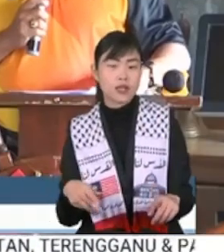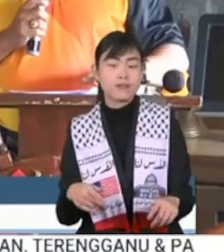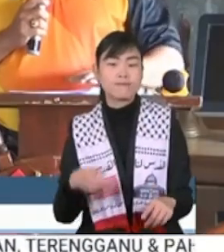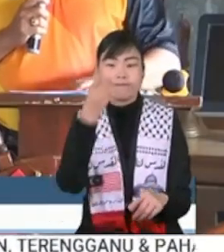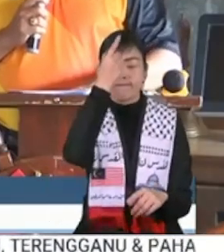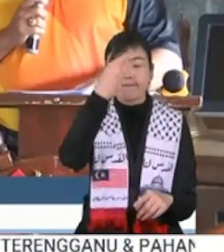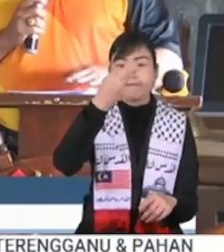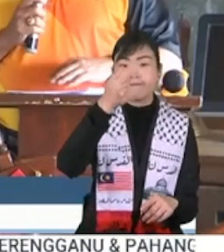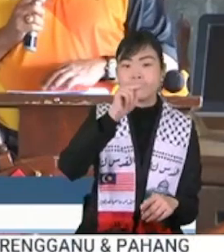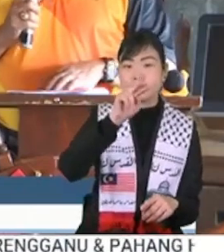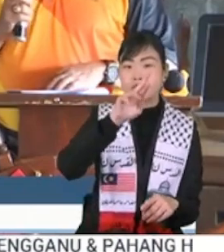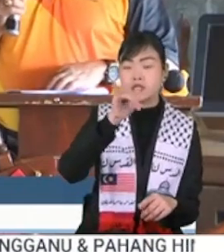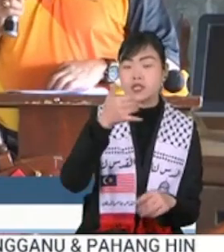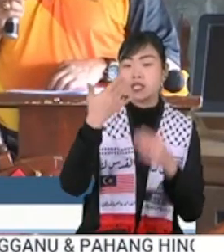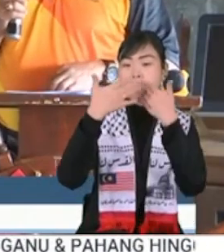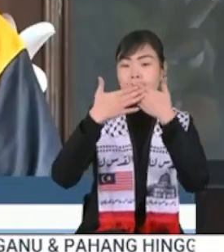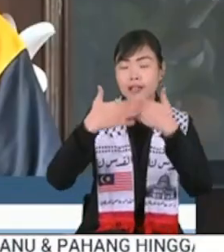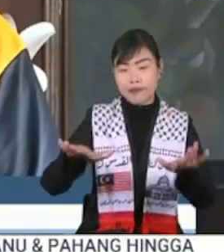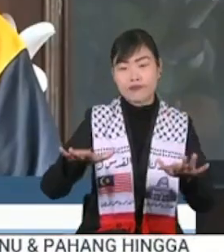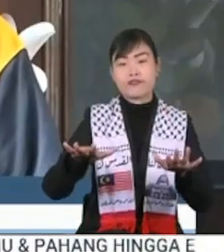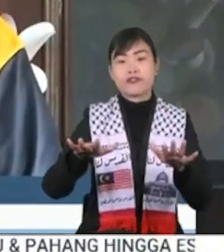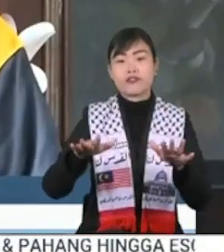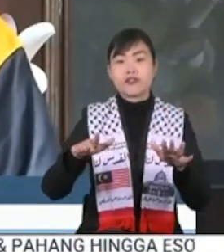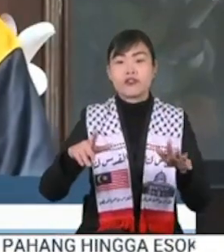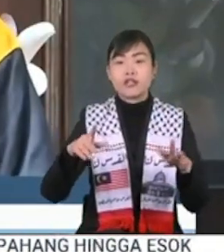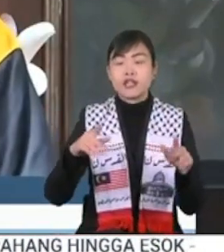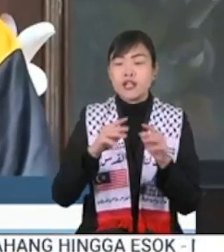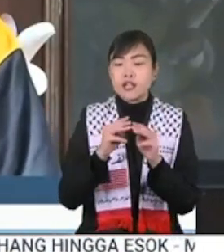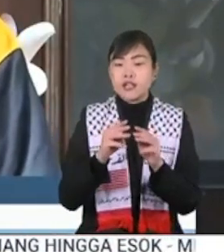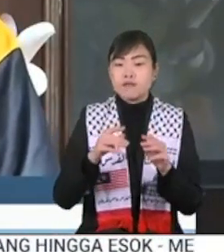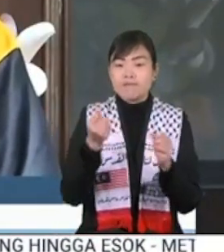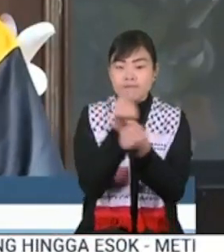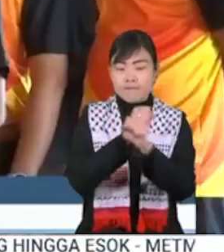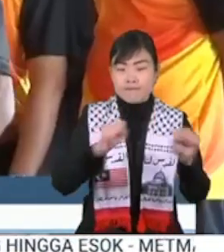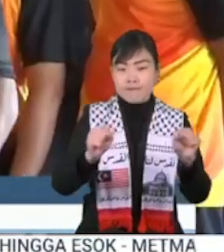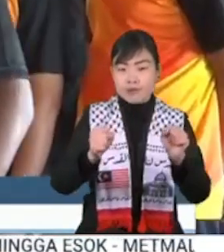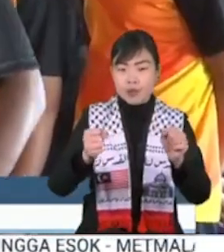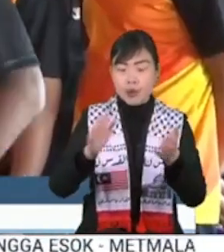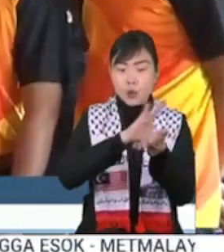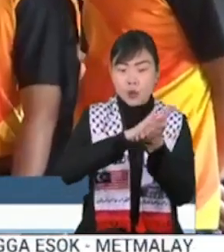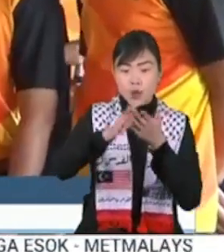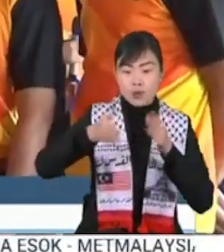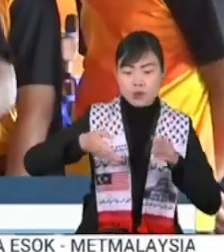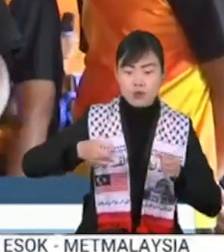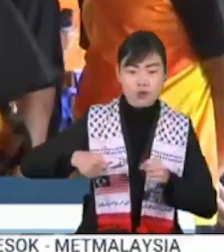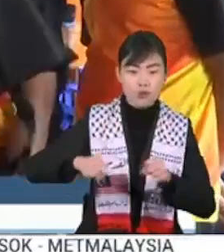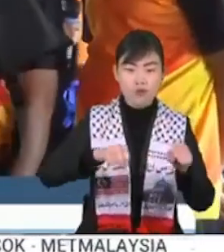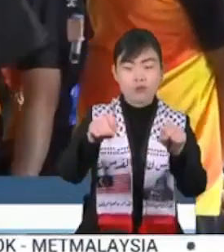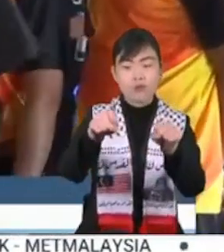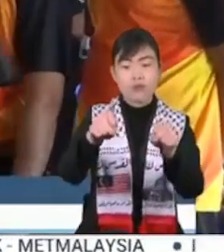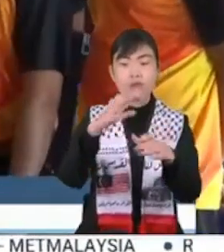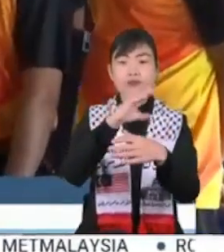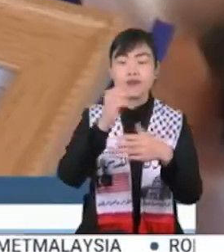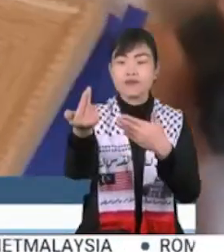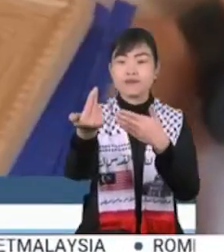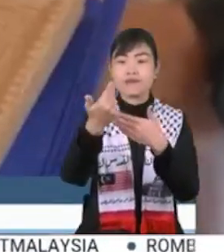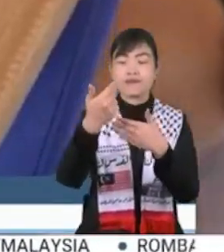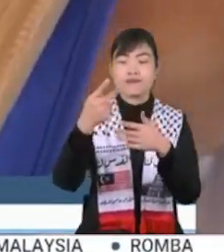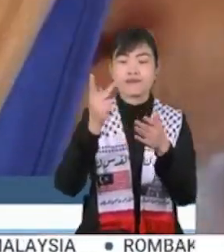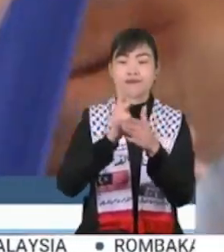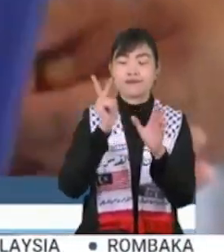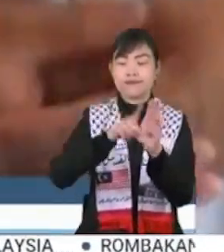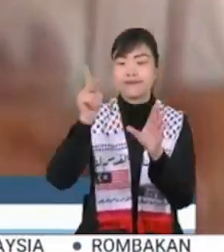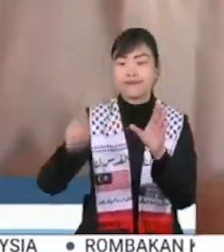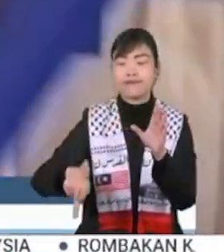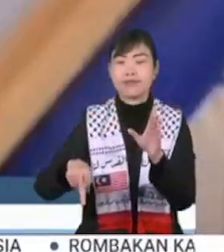media selepasempen keselamatan dan kebersihan suai dan penyaian peratan keselamatan kepada serta projek facelift